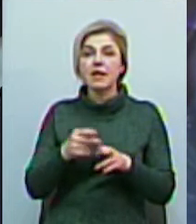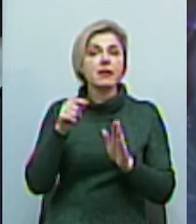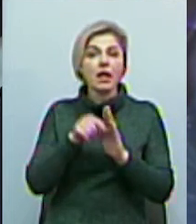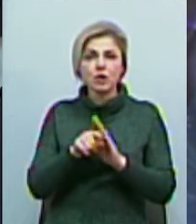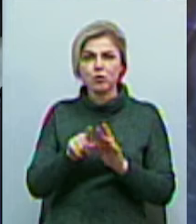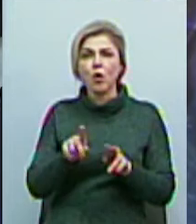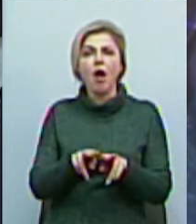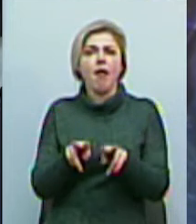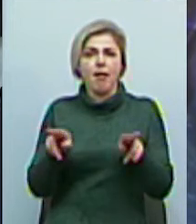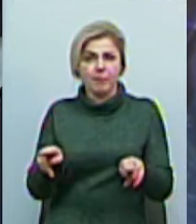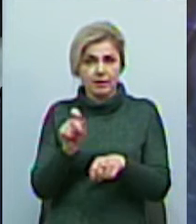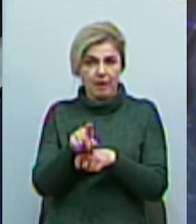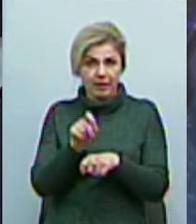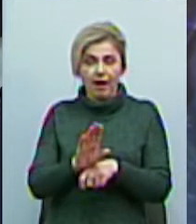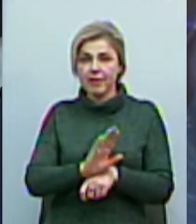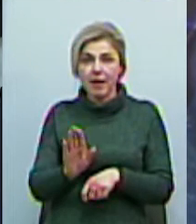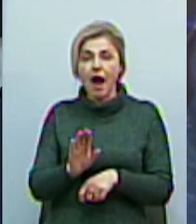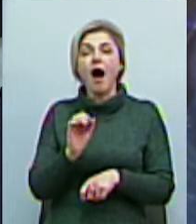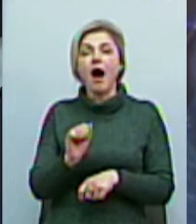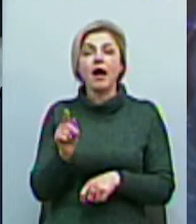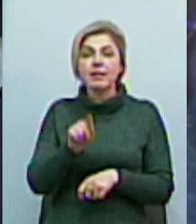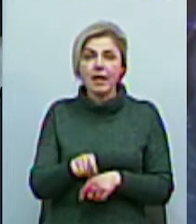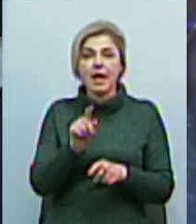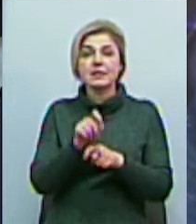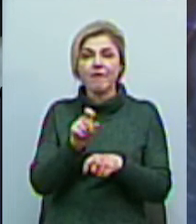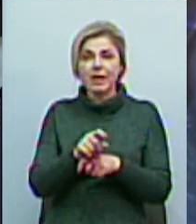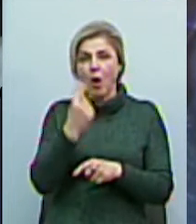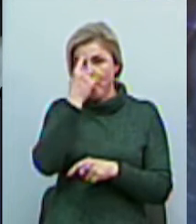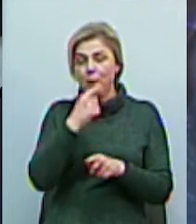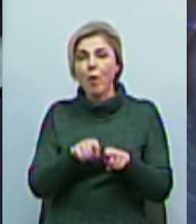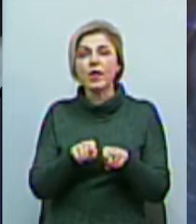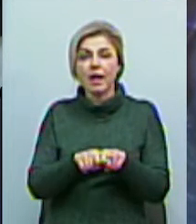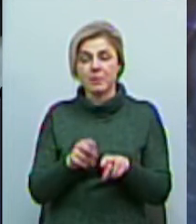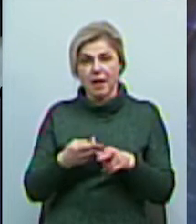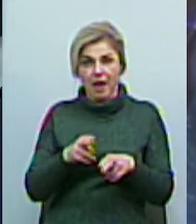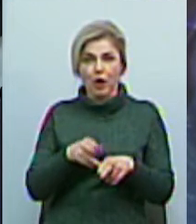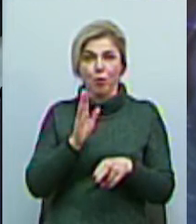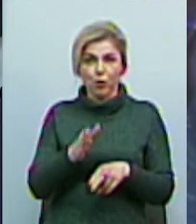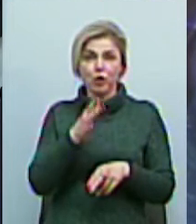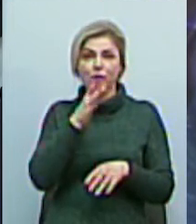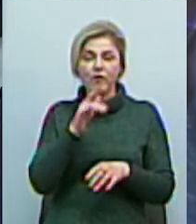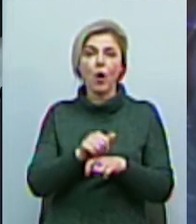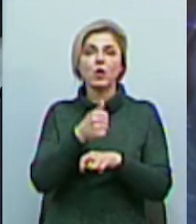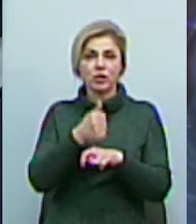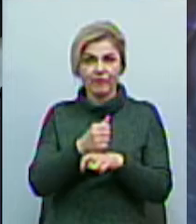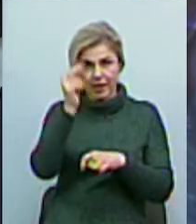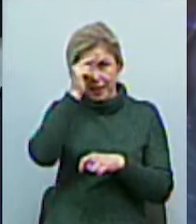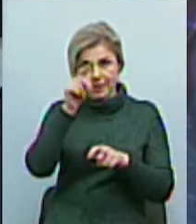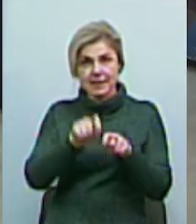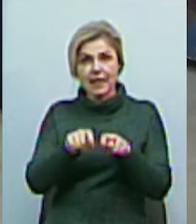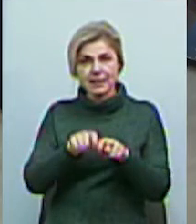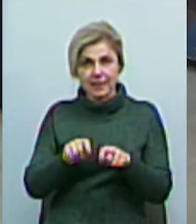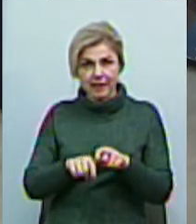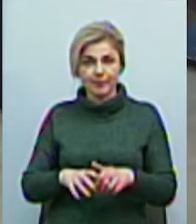будуть ідентичні завдання, а це будуть ті завдання, подібні до тих завдань, які будуть під час основної сесії.